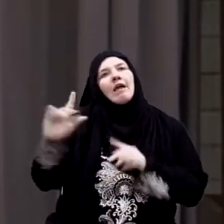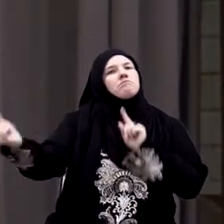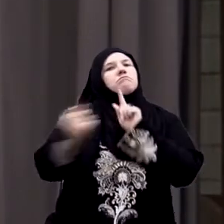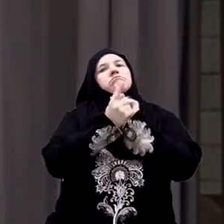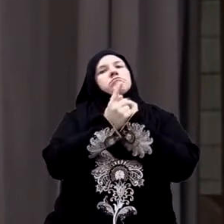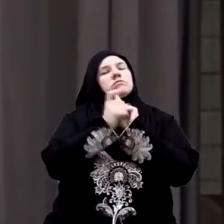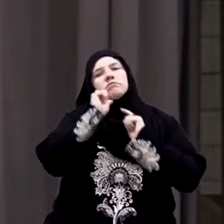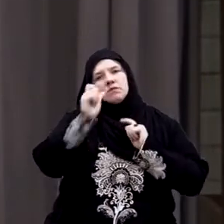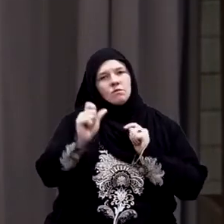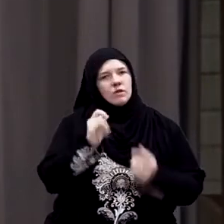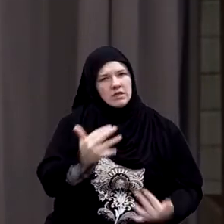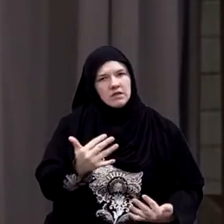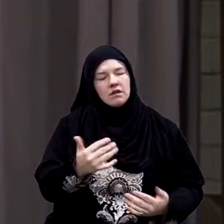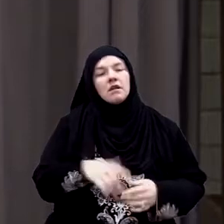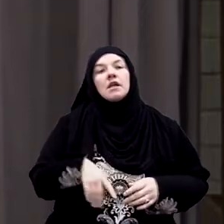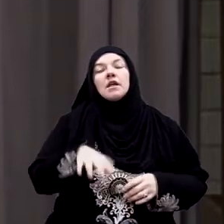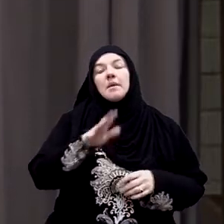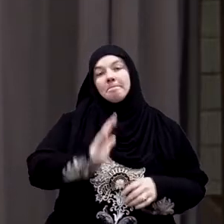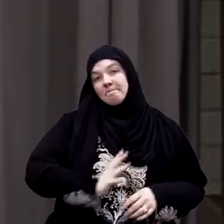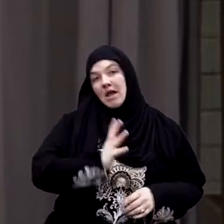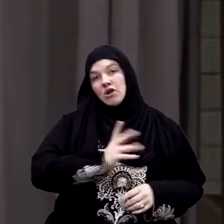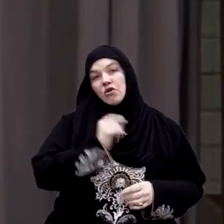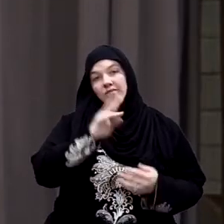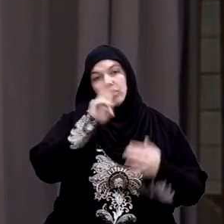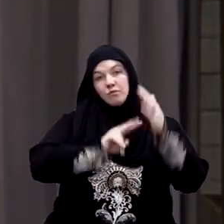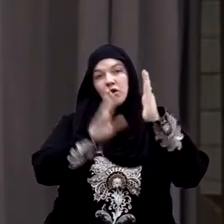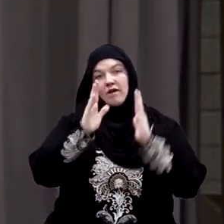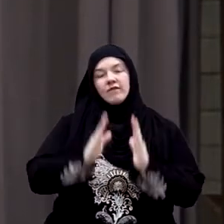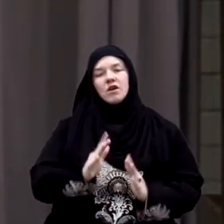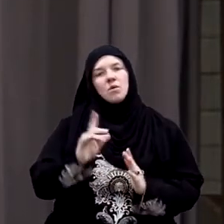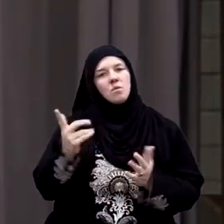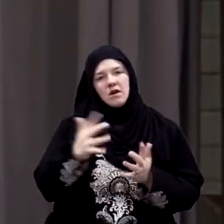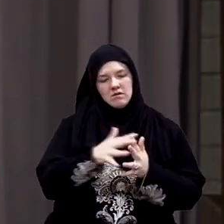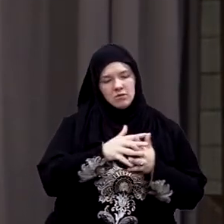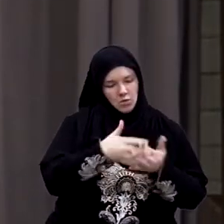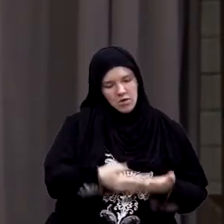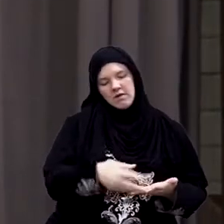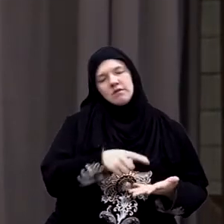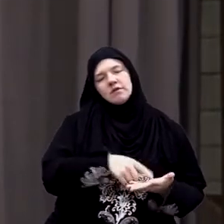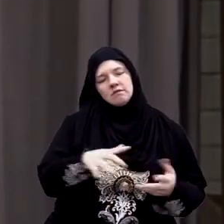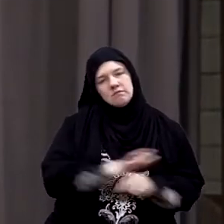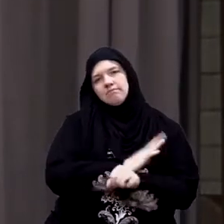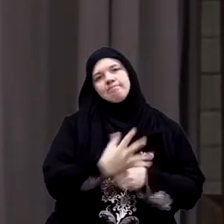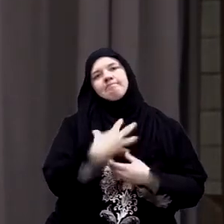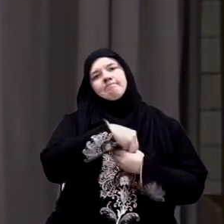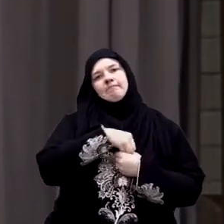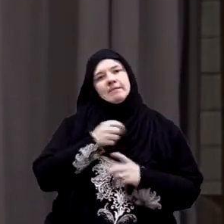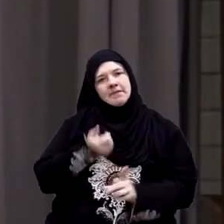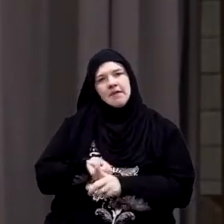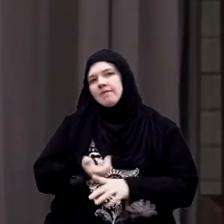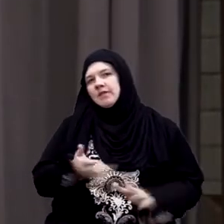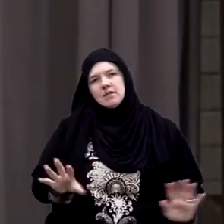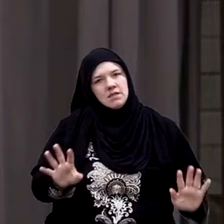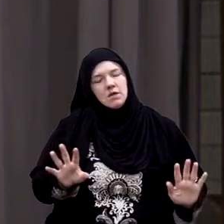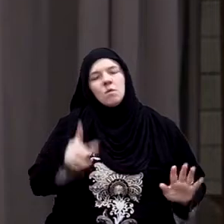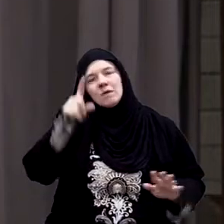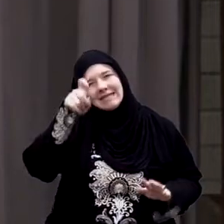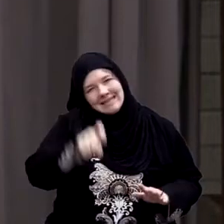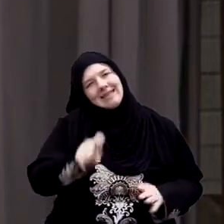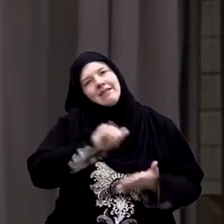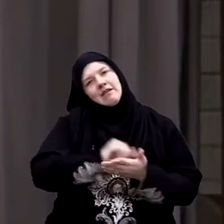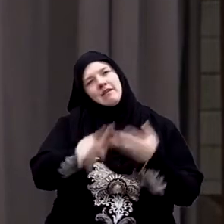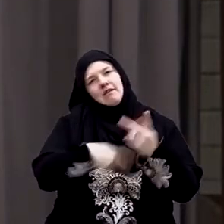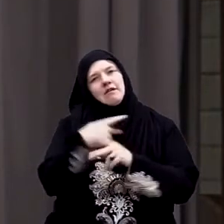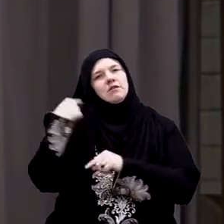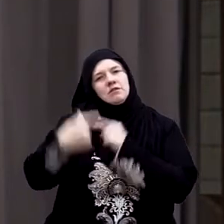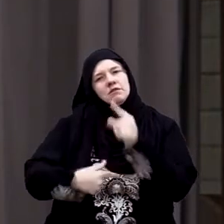كَانَ خُلُقُهُ الْقُرْآنِ. The manners of the Prophet were nothing but the Quran itself. We need this kind of